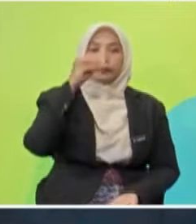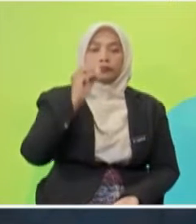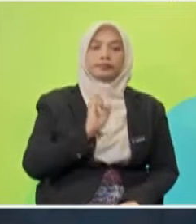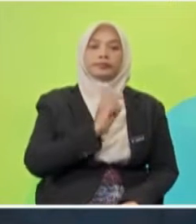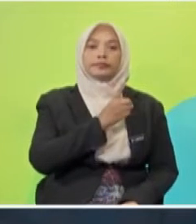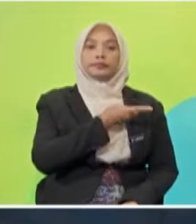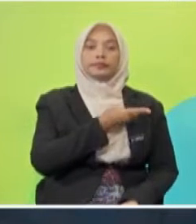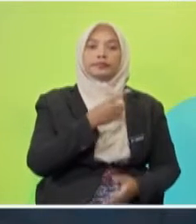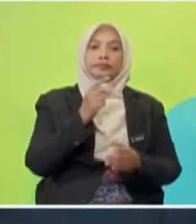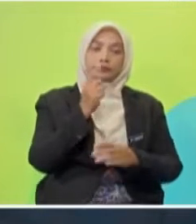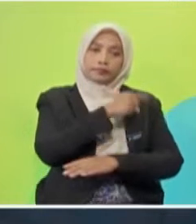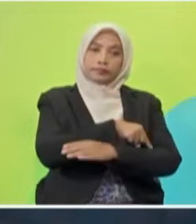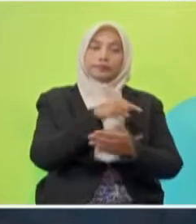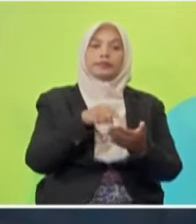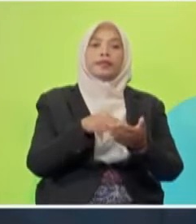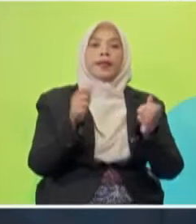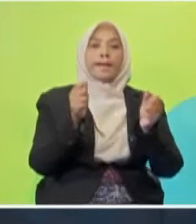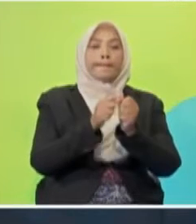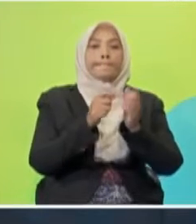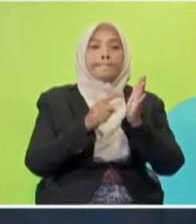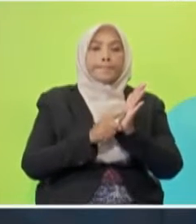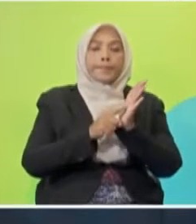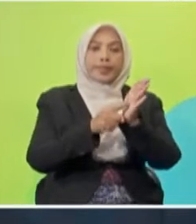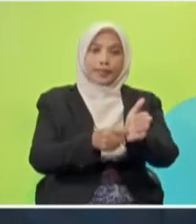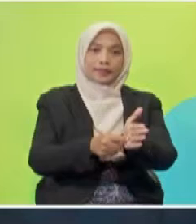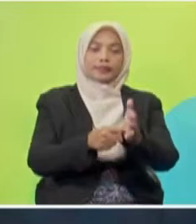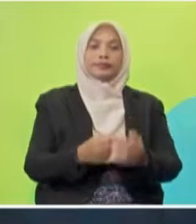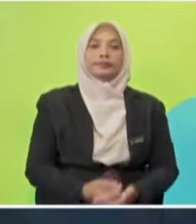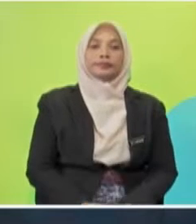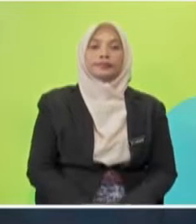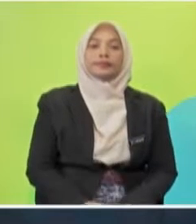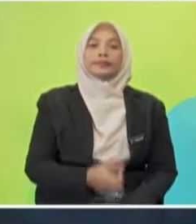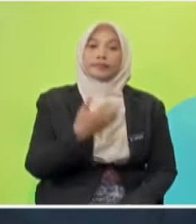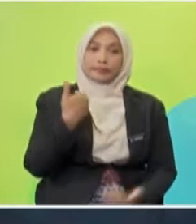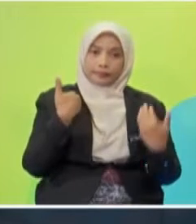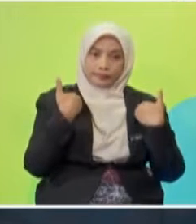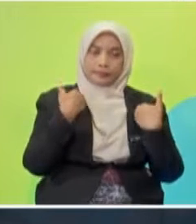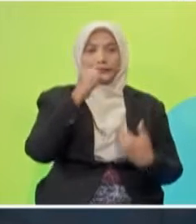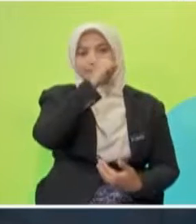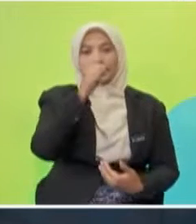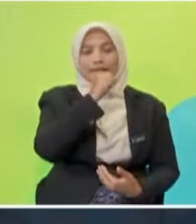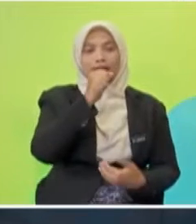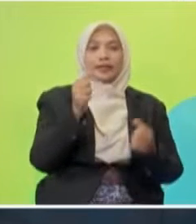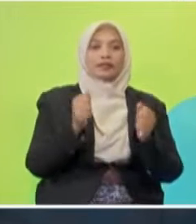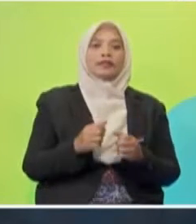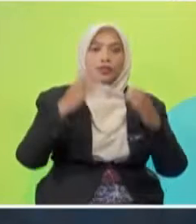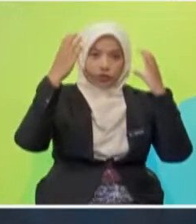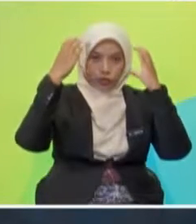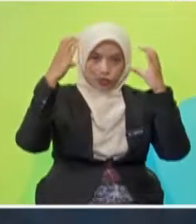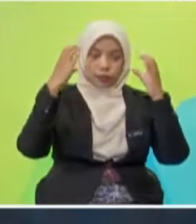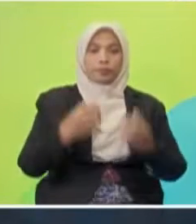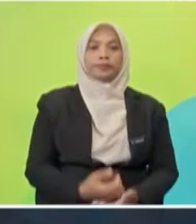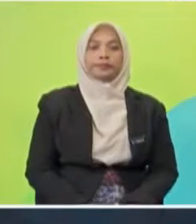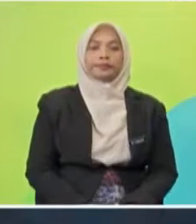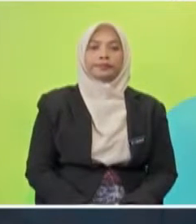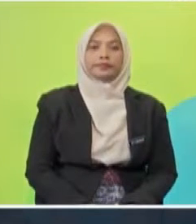hari ini dengan persembahan. Ya, betul. Cikgu, ada sedikit nyanyian daripada Cikgu Muhammad kita. Terima kasih, Cikgu, kerana berada bersama kita